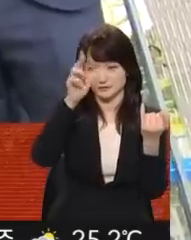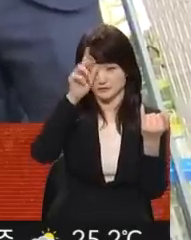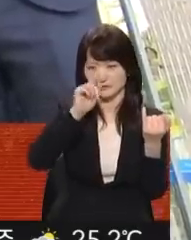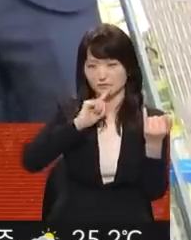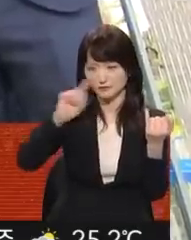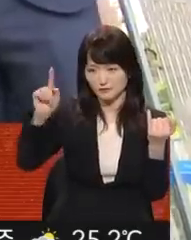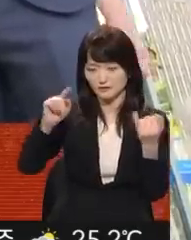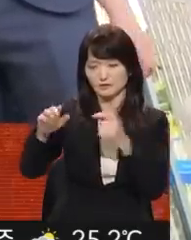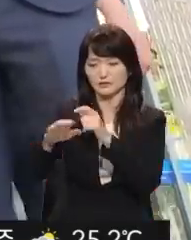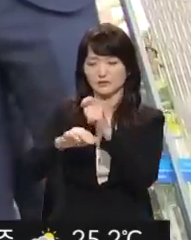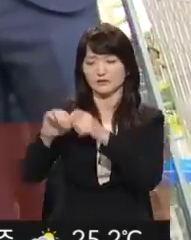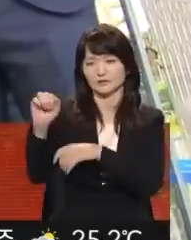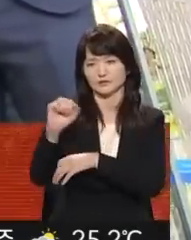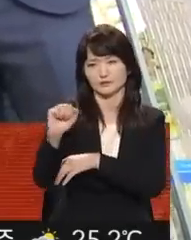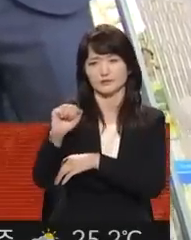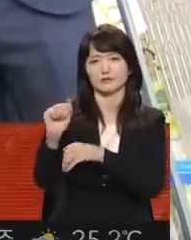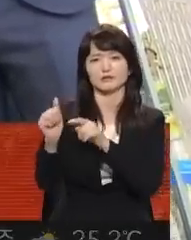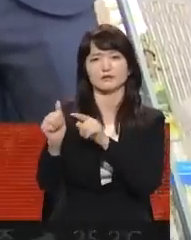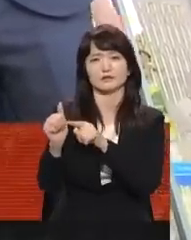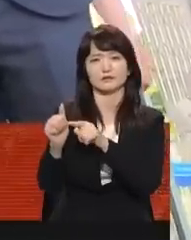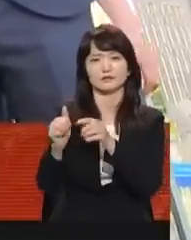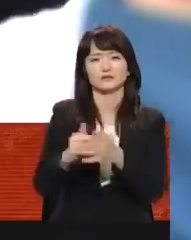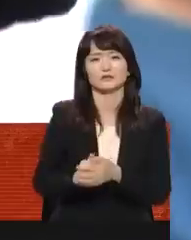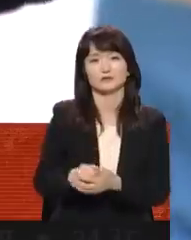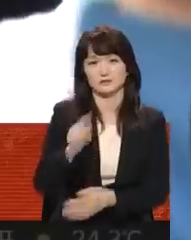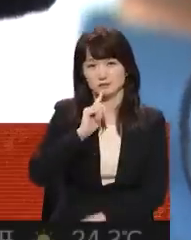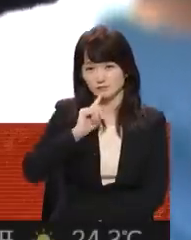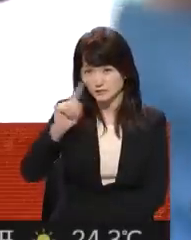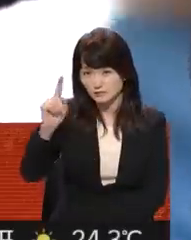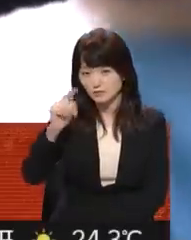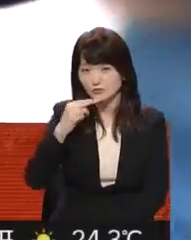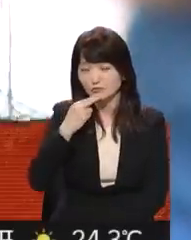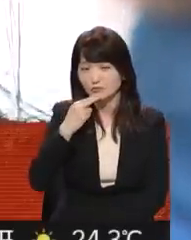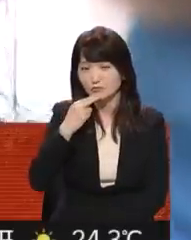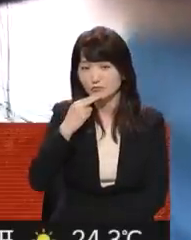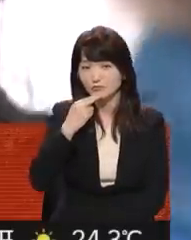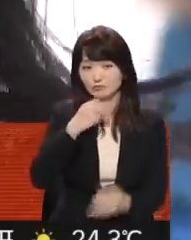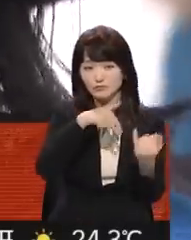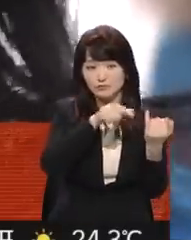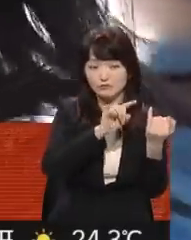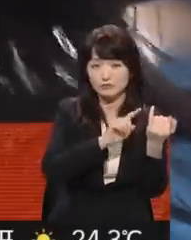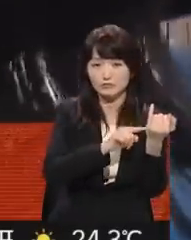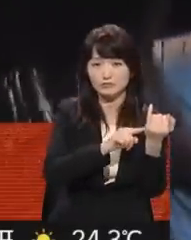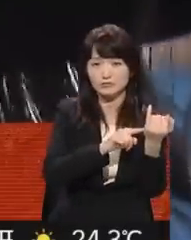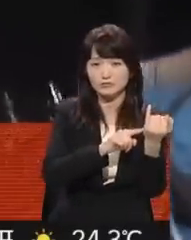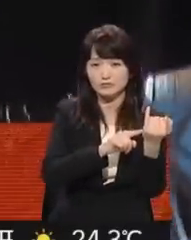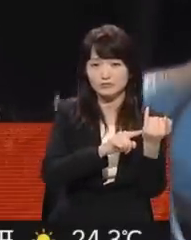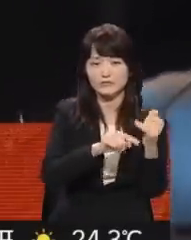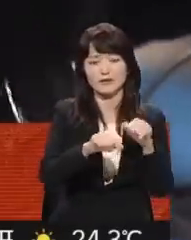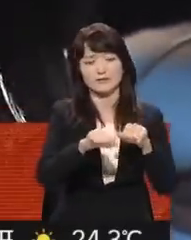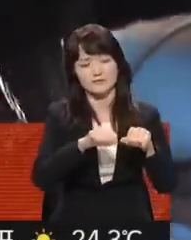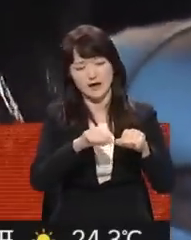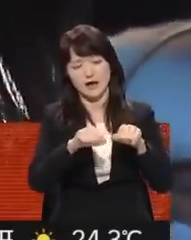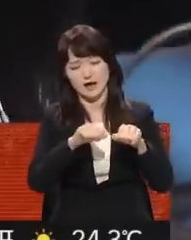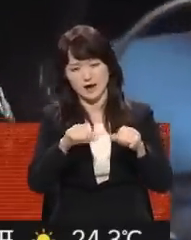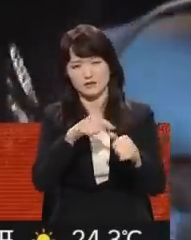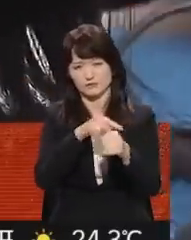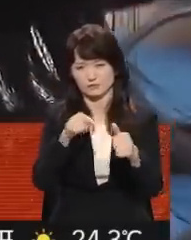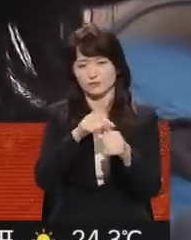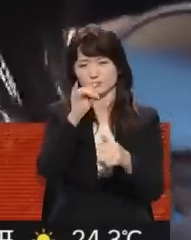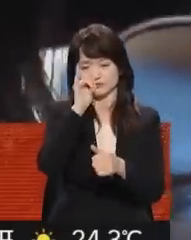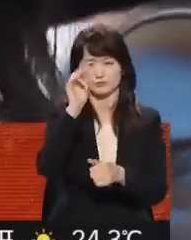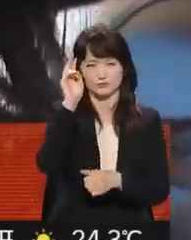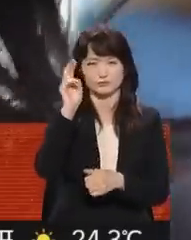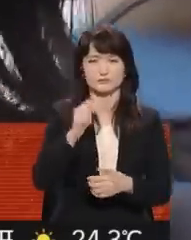그 택시 기사님의 그게 신고가 아니었으면 정류장은 아직도 활개를 치고 다닐 수도 있는데 말이죠